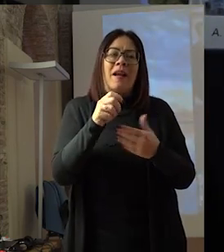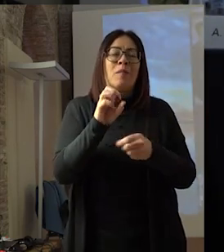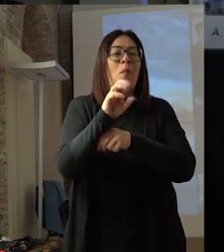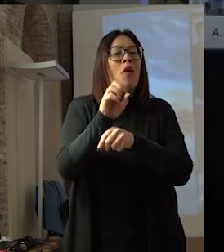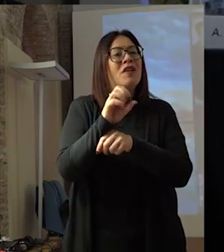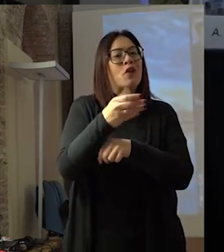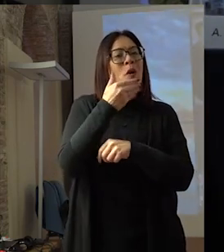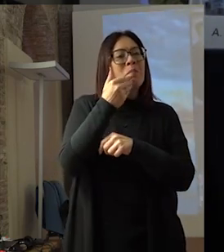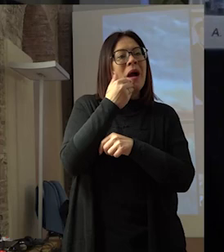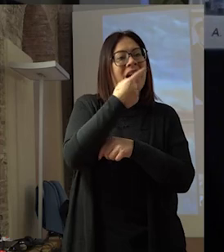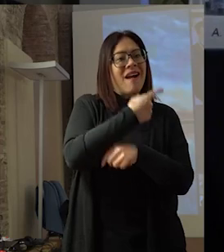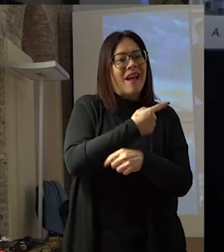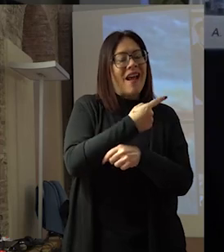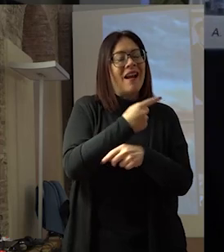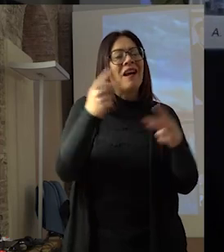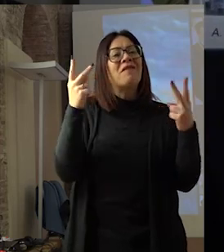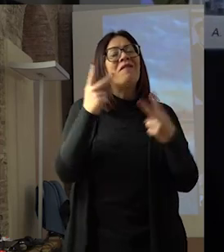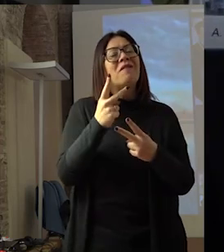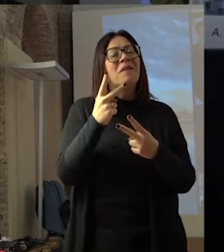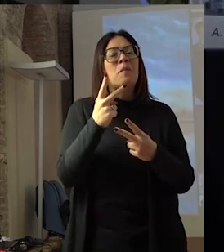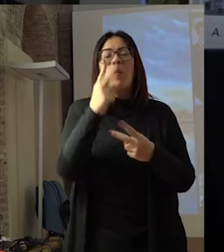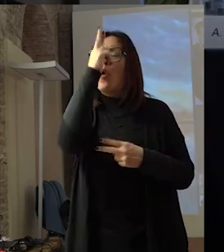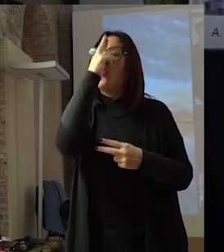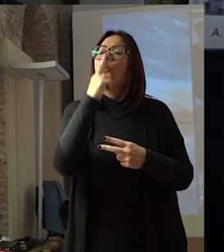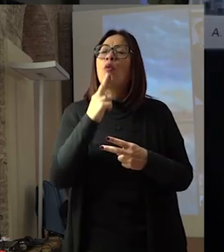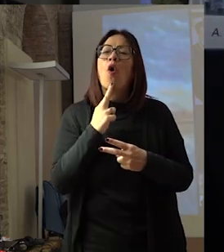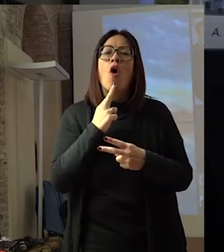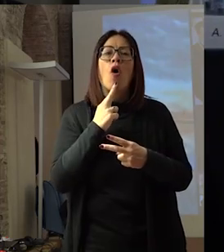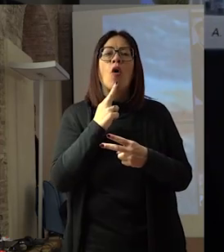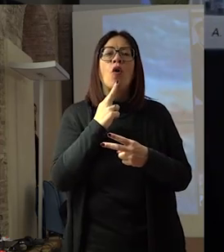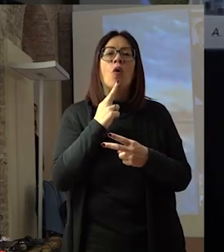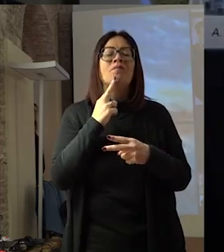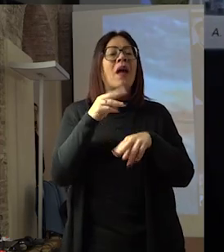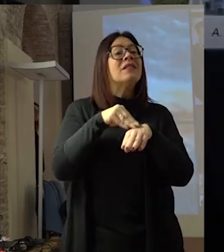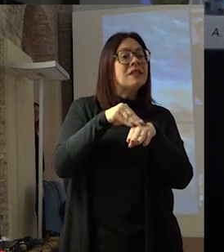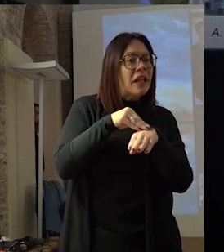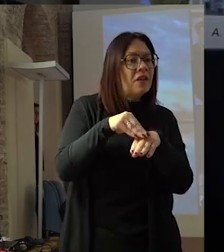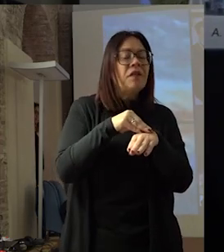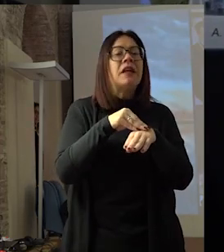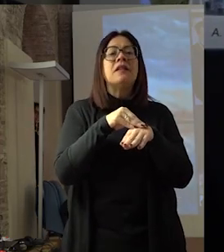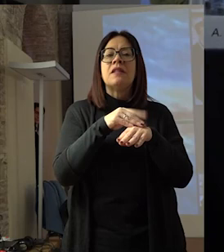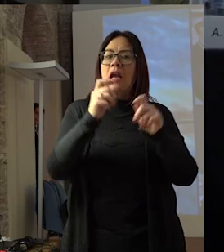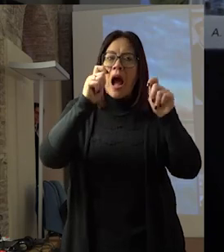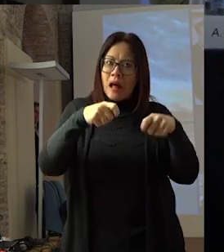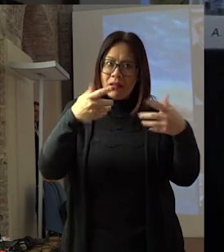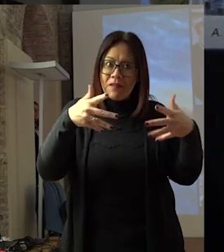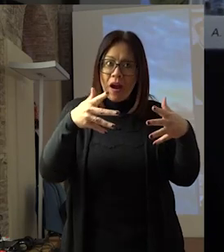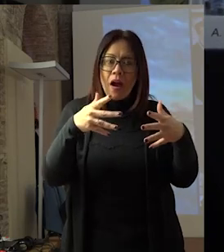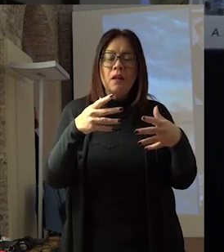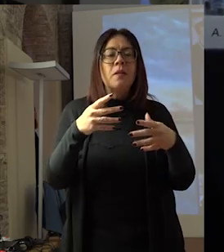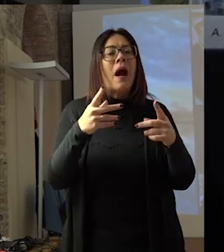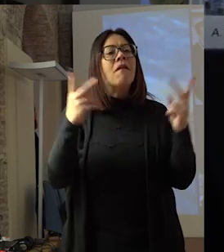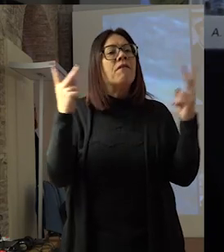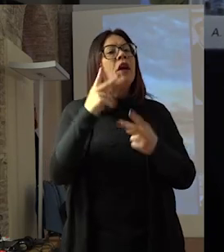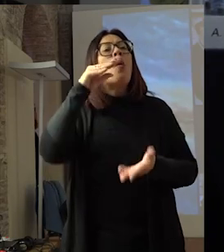foto, vedete che ha avuto un ruolo non solo per quanto riguarda i servizi che ha messo in luce, però essere presente al